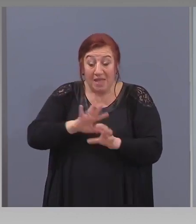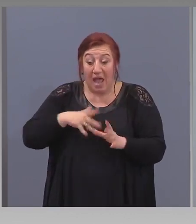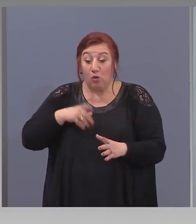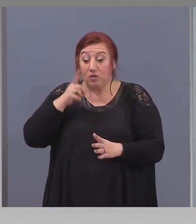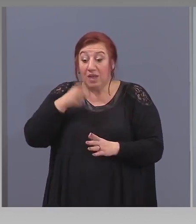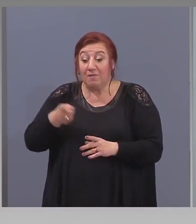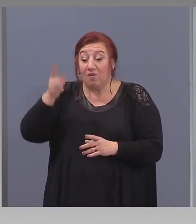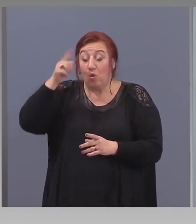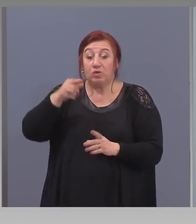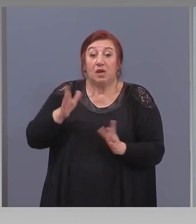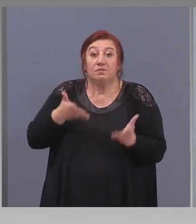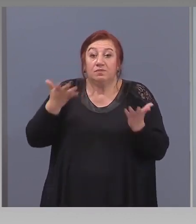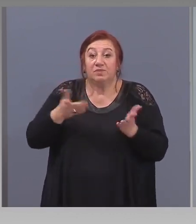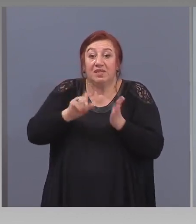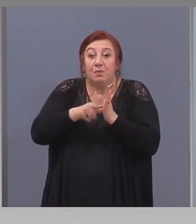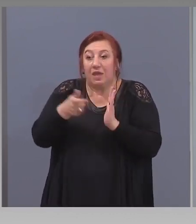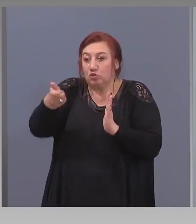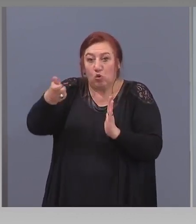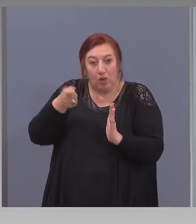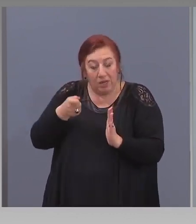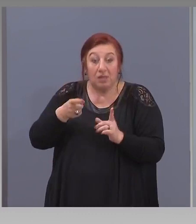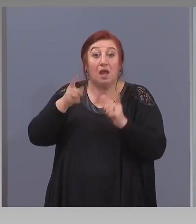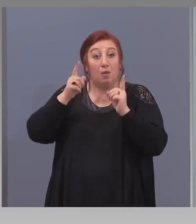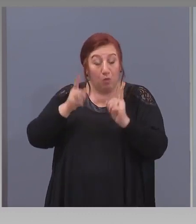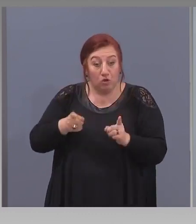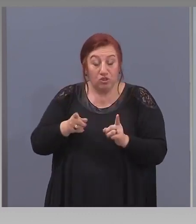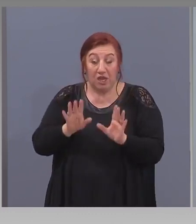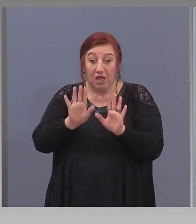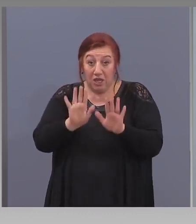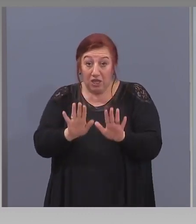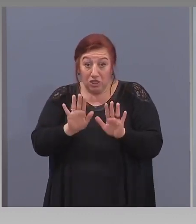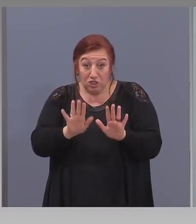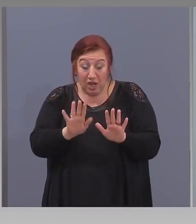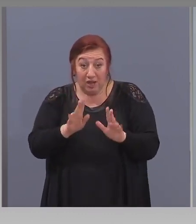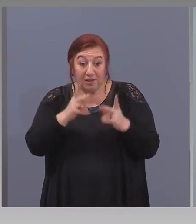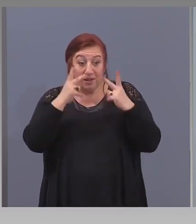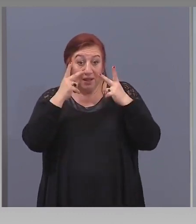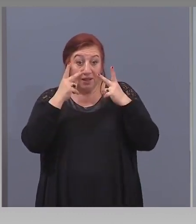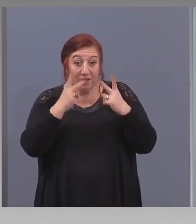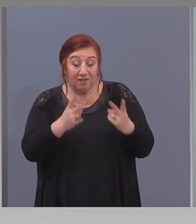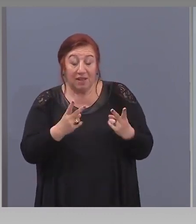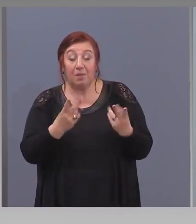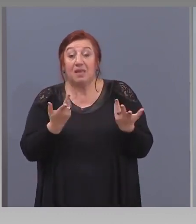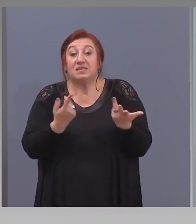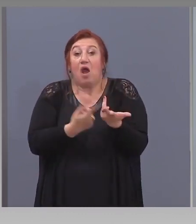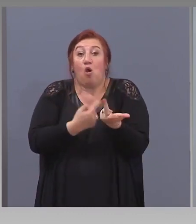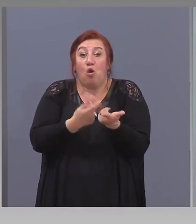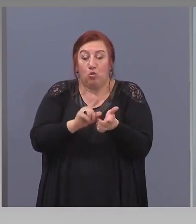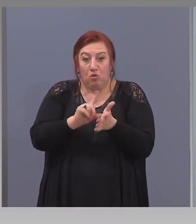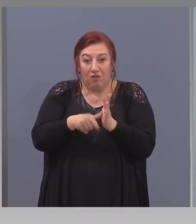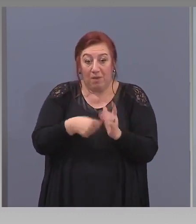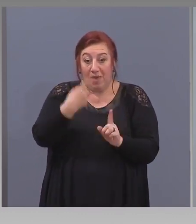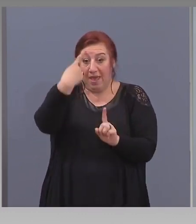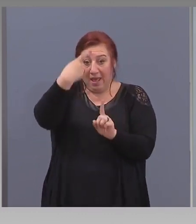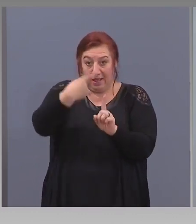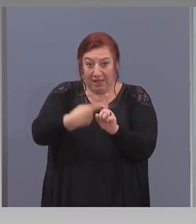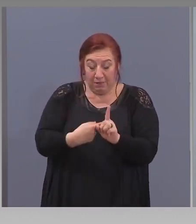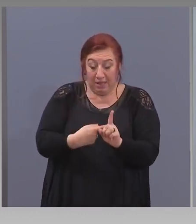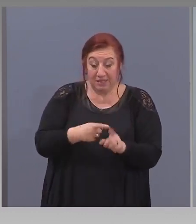изтеглят кредити. Нека, като видиме за колко, месец ли ще, два ли ще, три ли